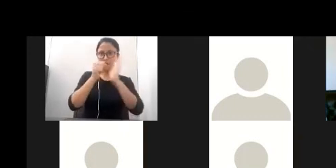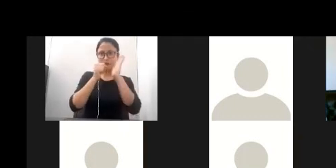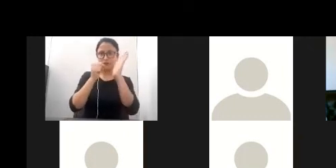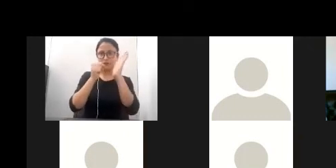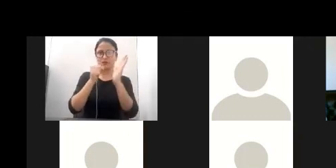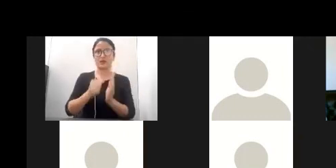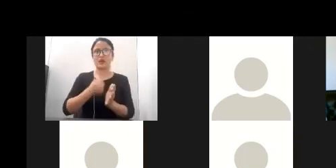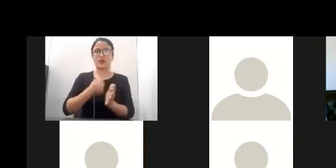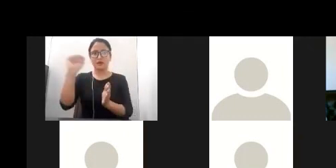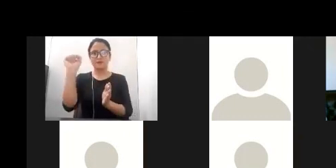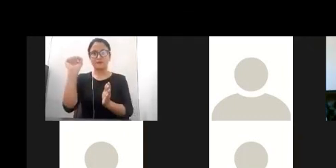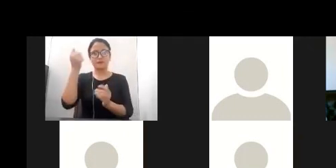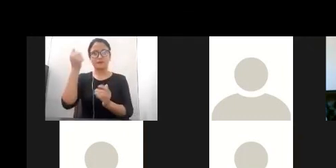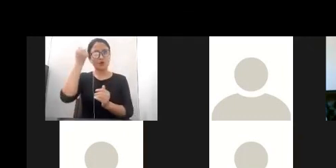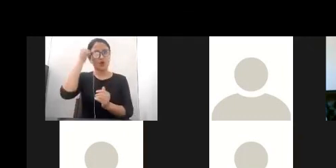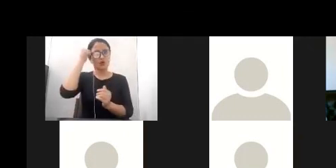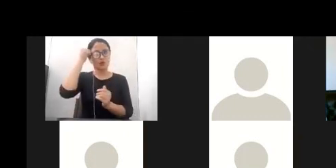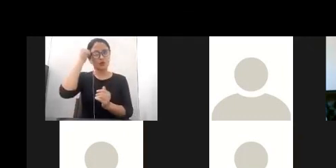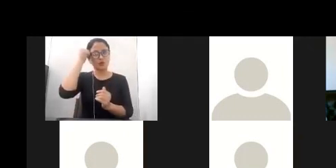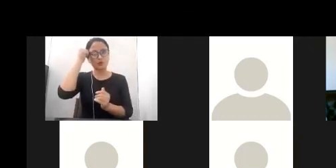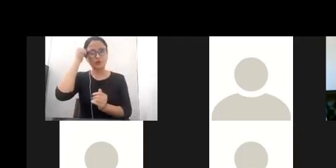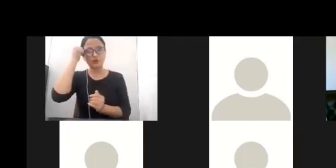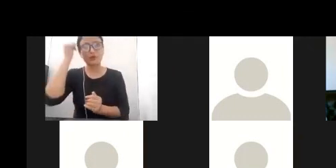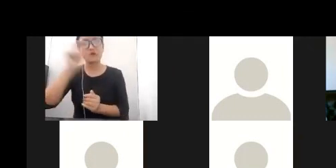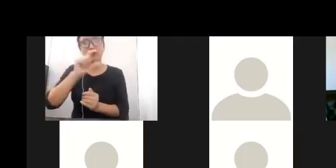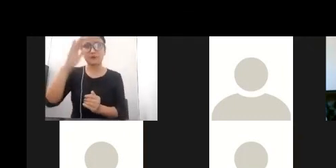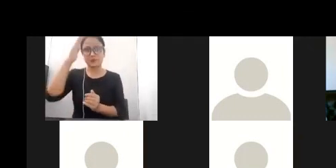र नेपाल सरकारको तर्फबाट हुन सक्ने